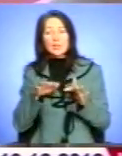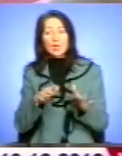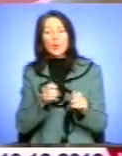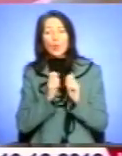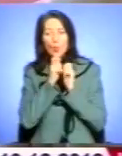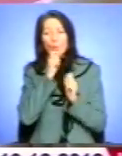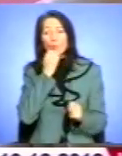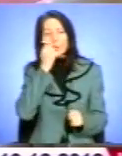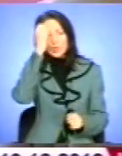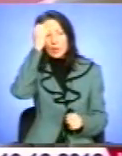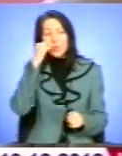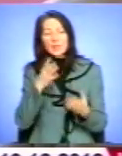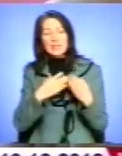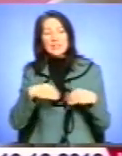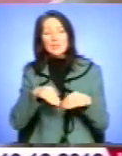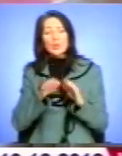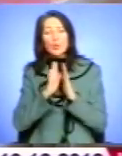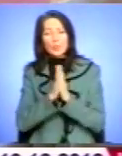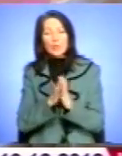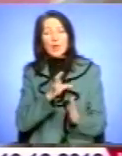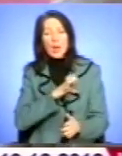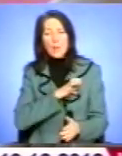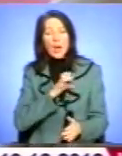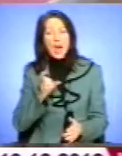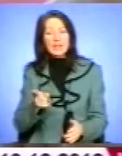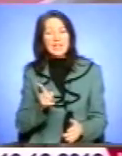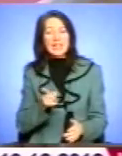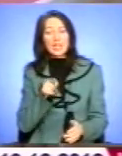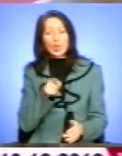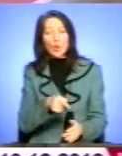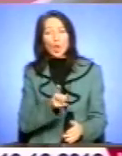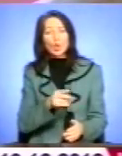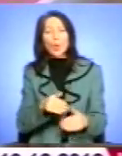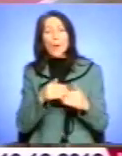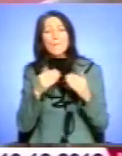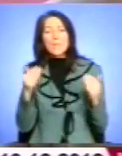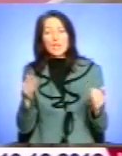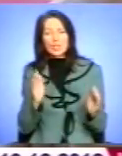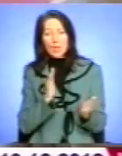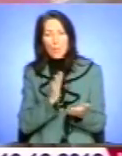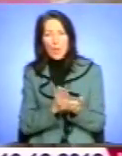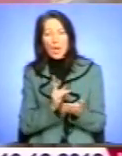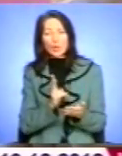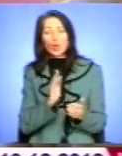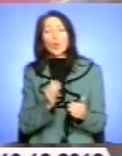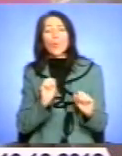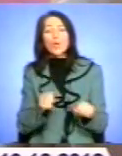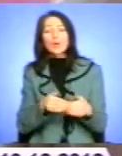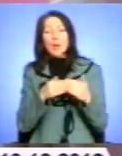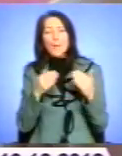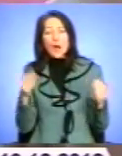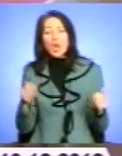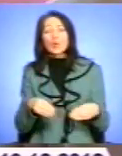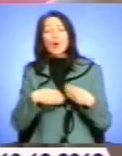– це не той, хто більше має, а багатий – це той, що може багато роздати в свою чергу для тих,